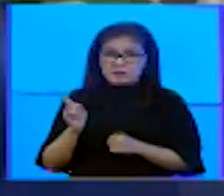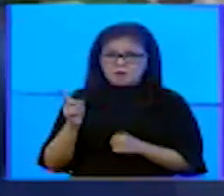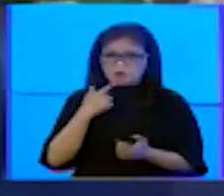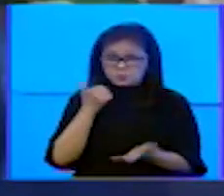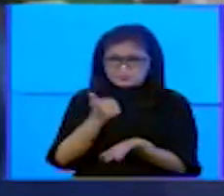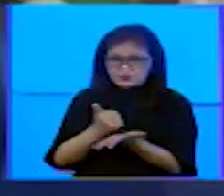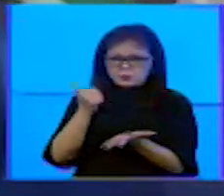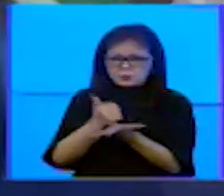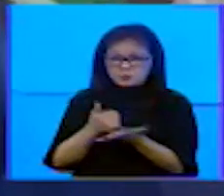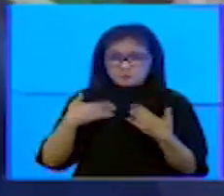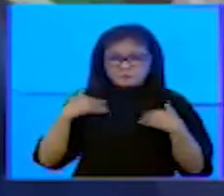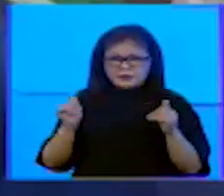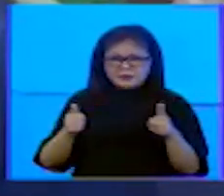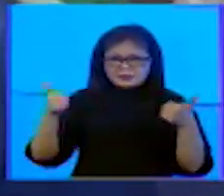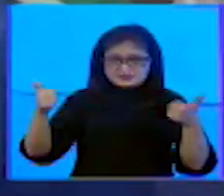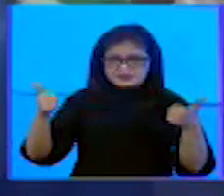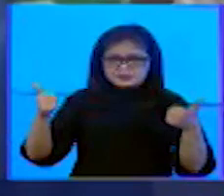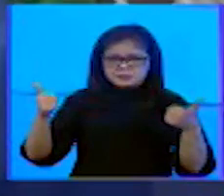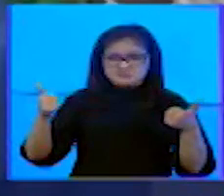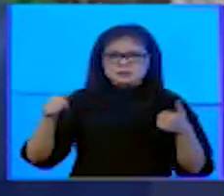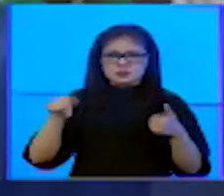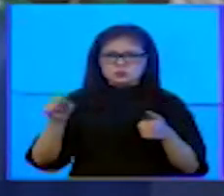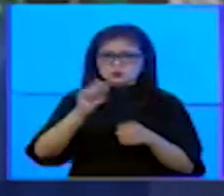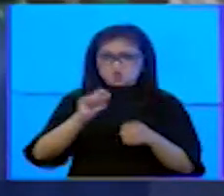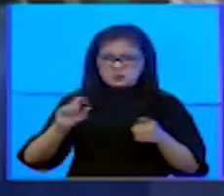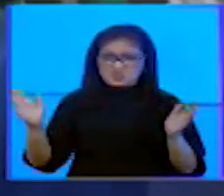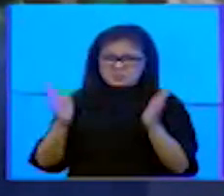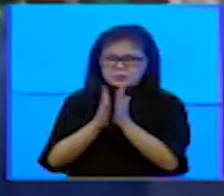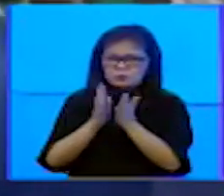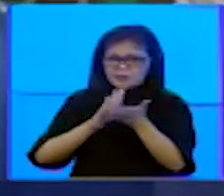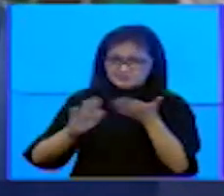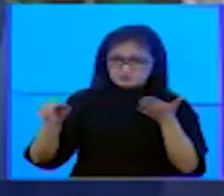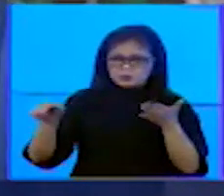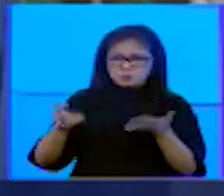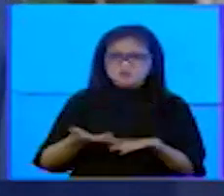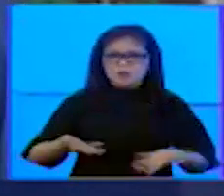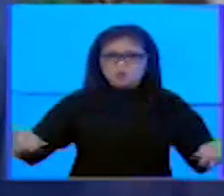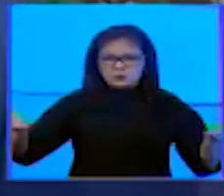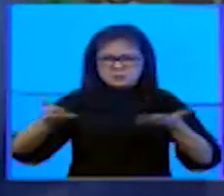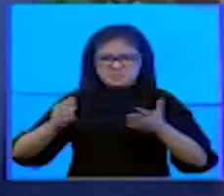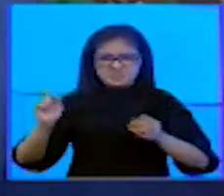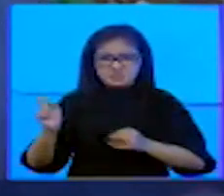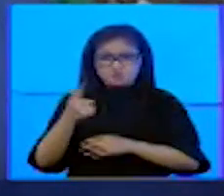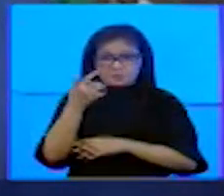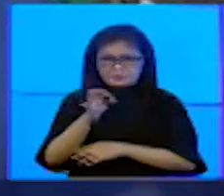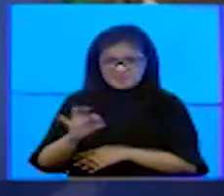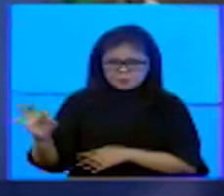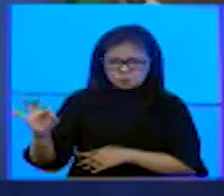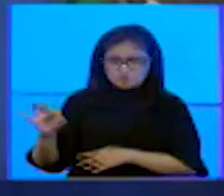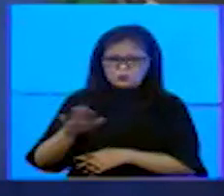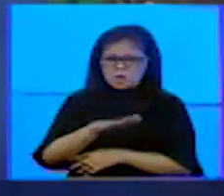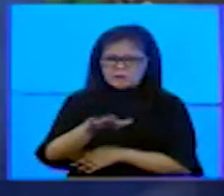berhasil dan kita juga nanti di dalam menghadapi normal ini sudah